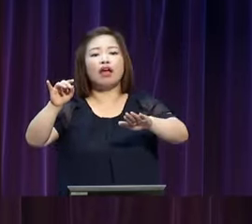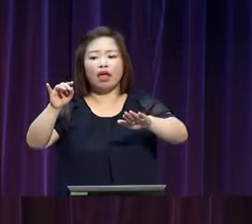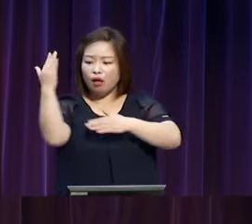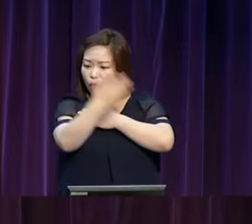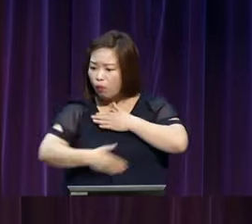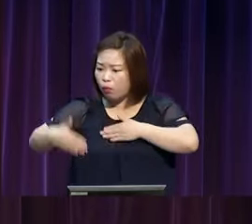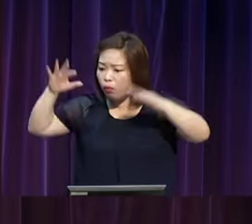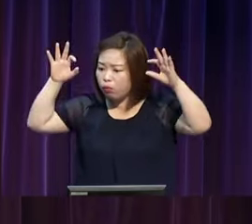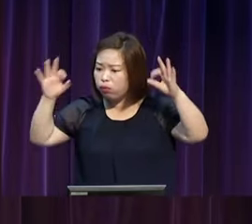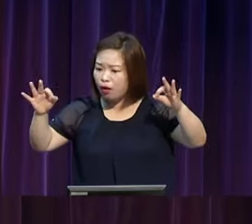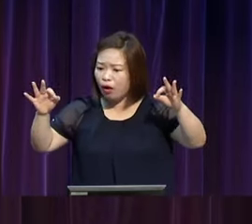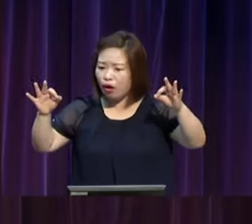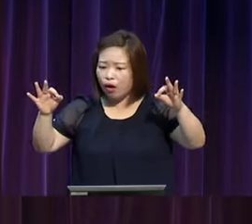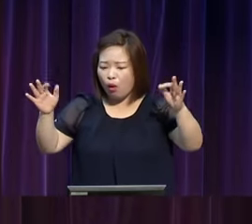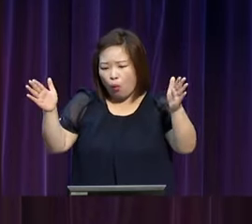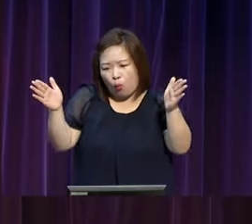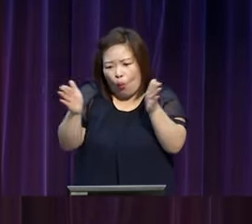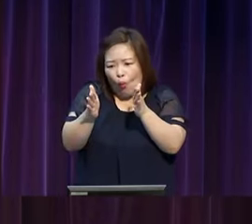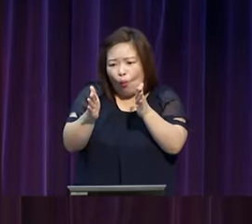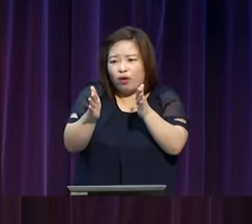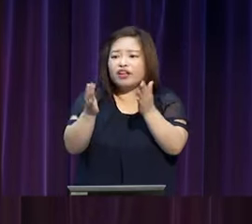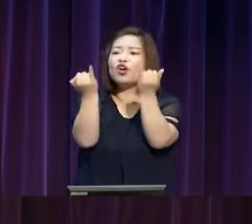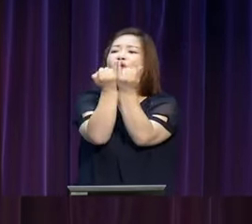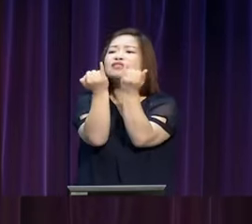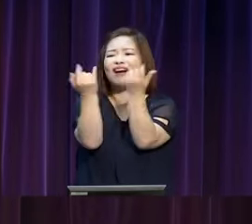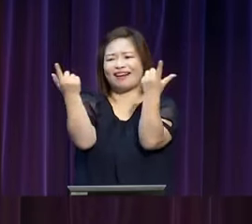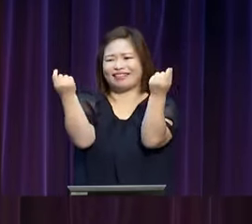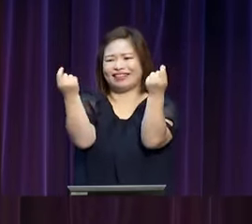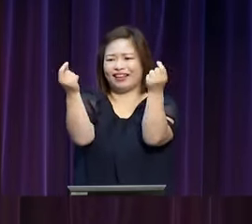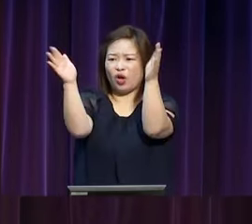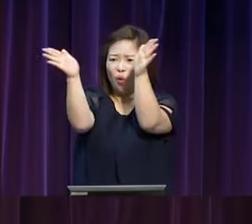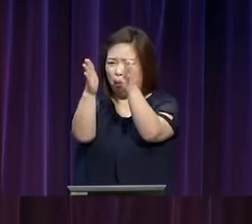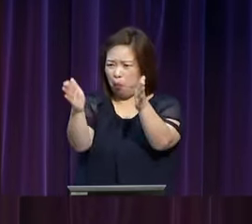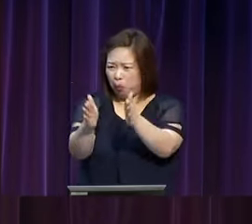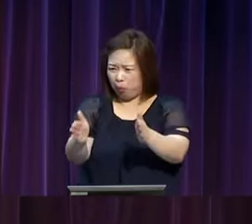보면 체형 자체가 좀 여성스러워요.